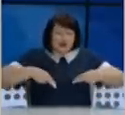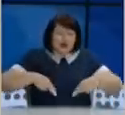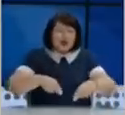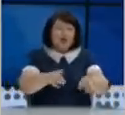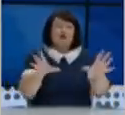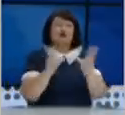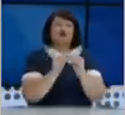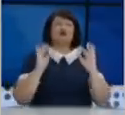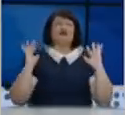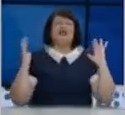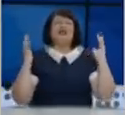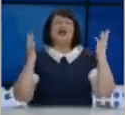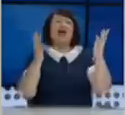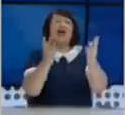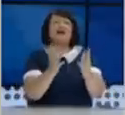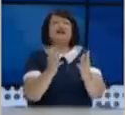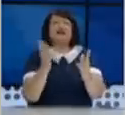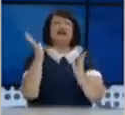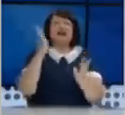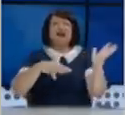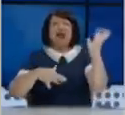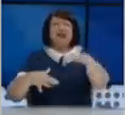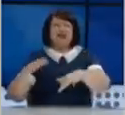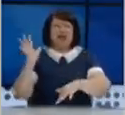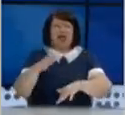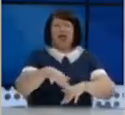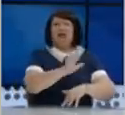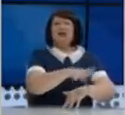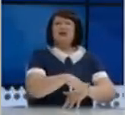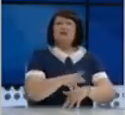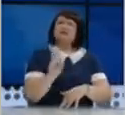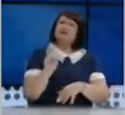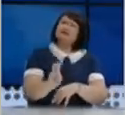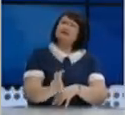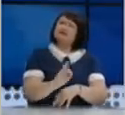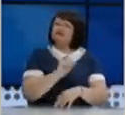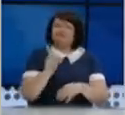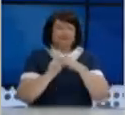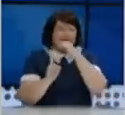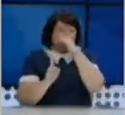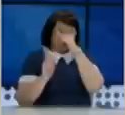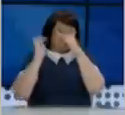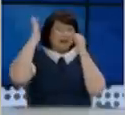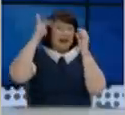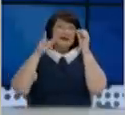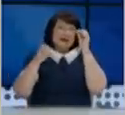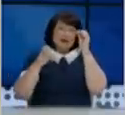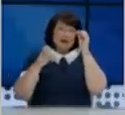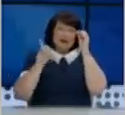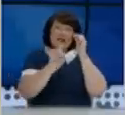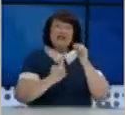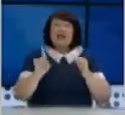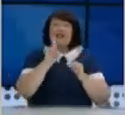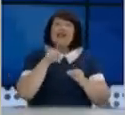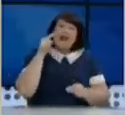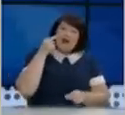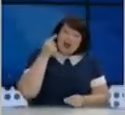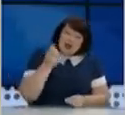να αφήνουν κομμένα κλαδιά μέσα στο δάσος. Στη Δαδιά και στην Αλεξανδρούπολη υπάρχουν πολλά